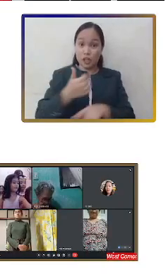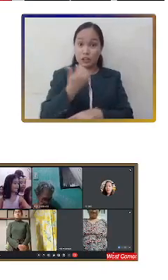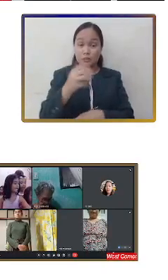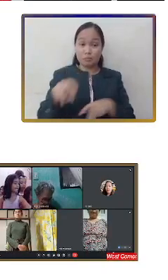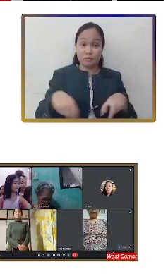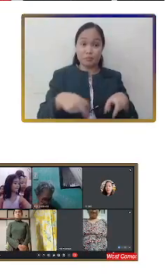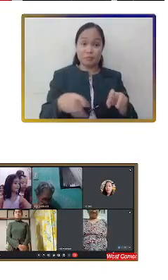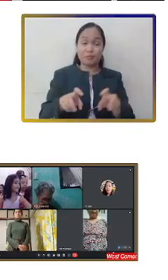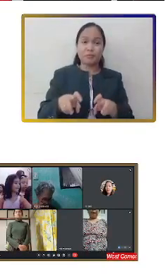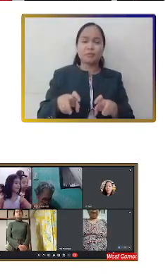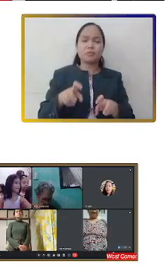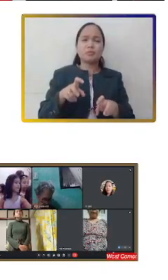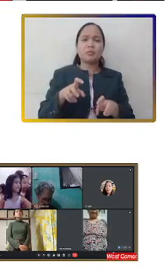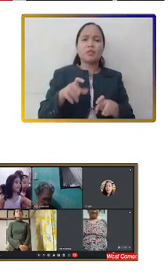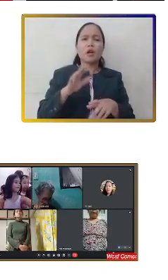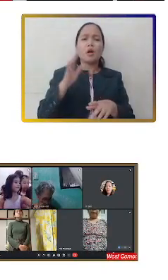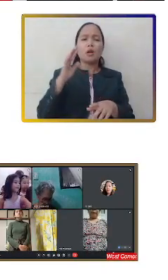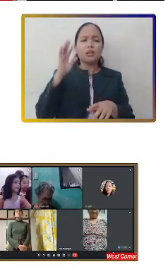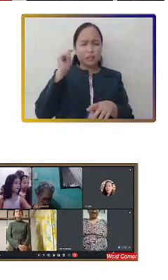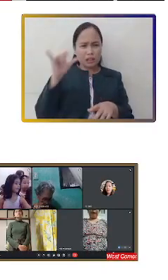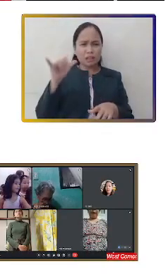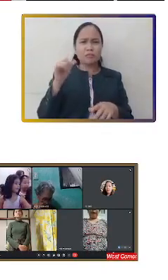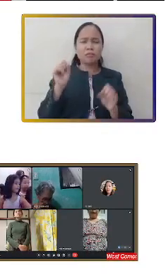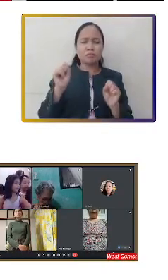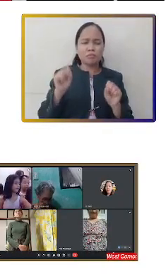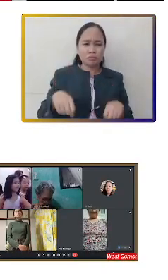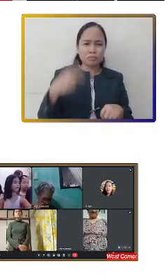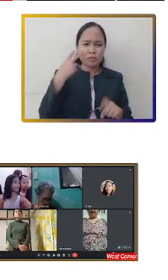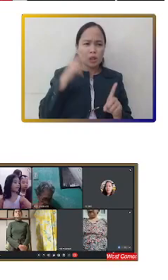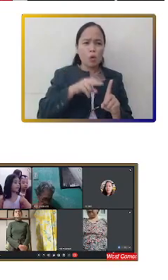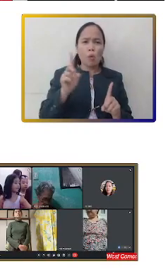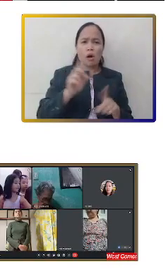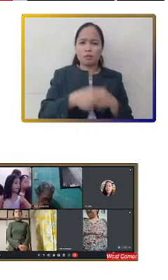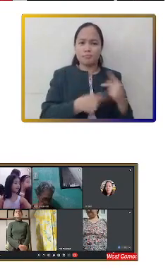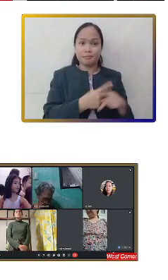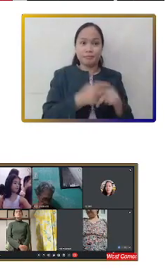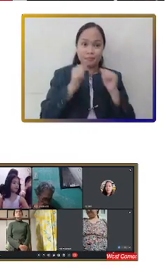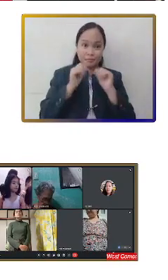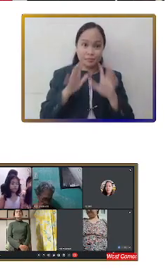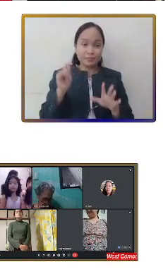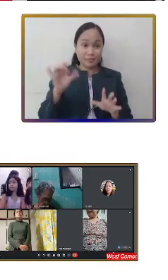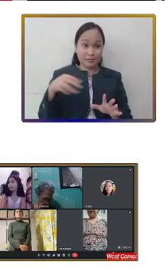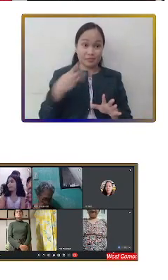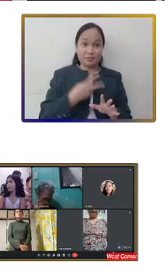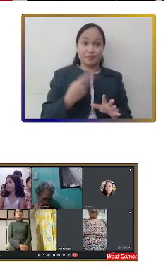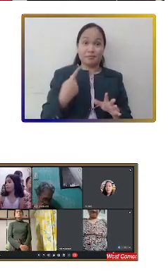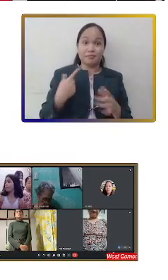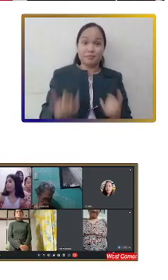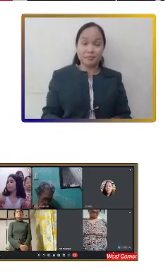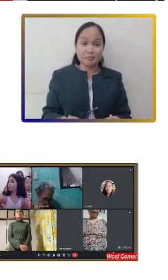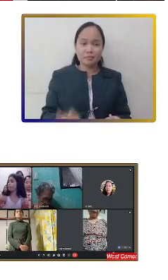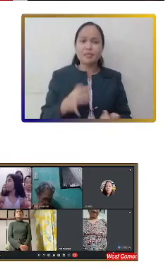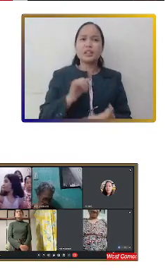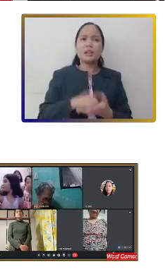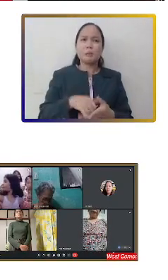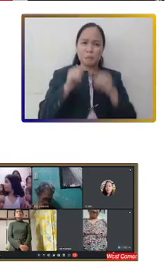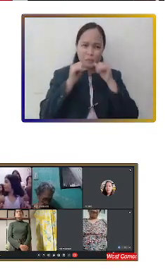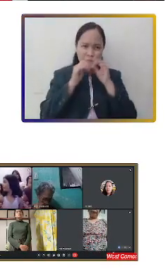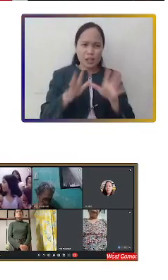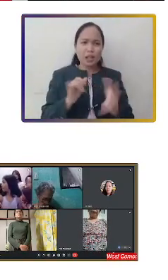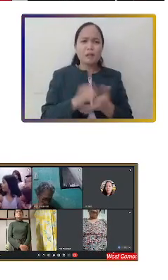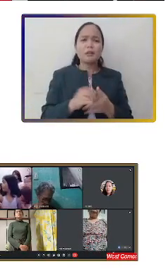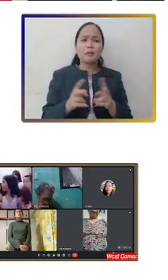yung blessing na meron po tayo ngayon dito, mga kapatid. You see, yan po yung blessing na meron po tayo ngayon. It is